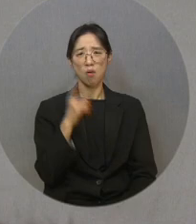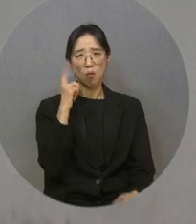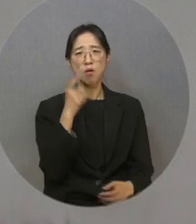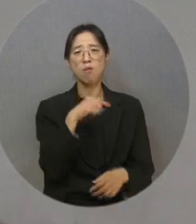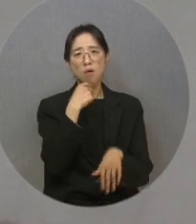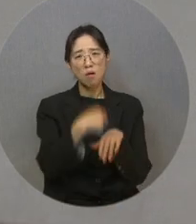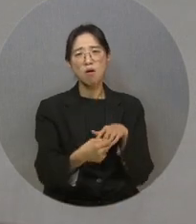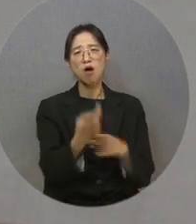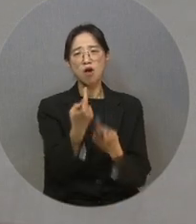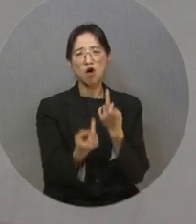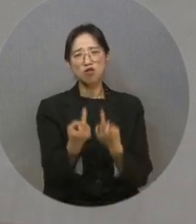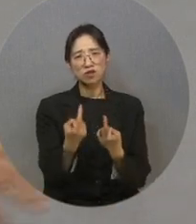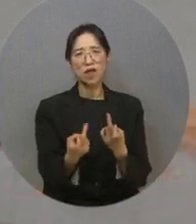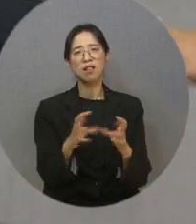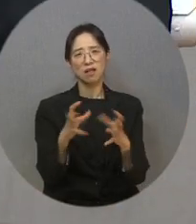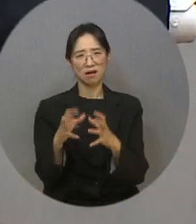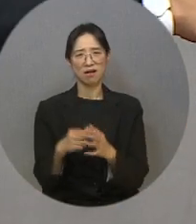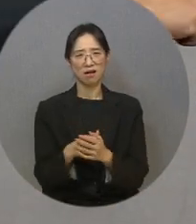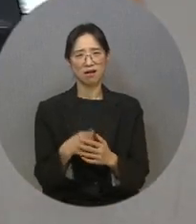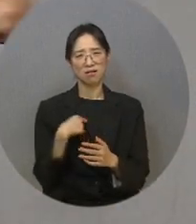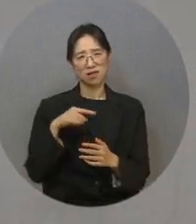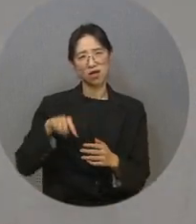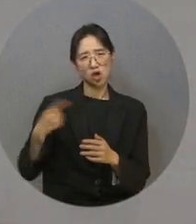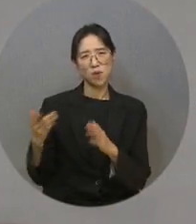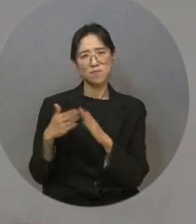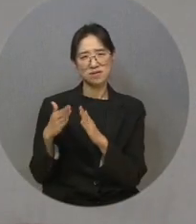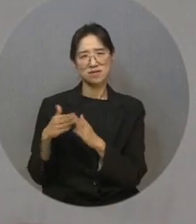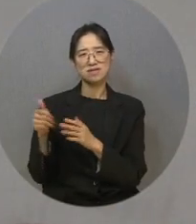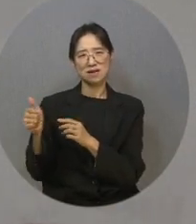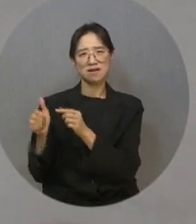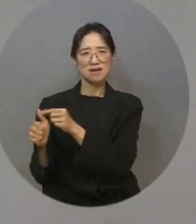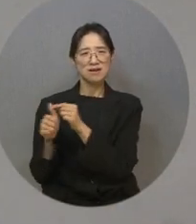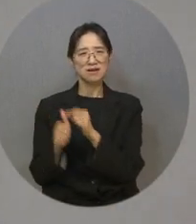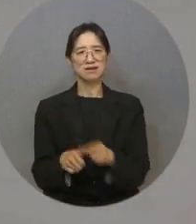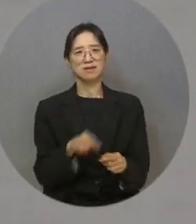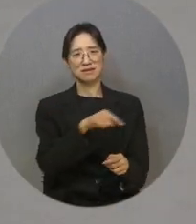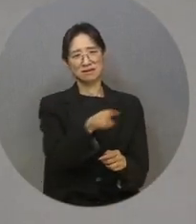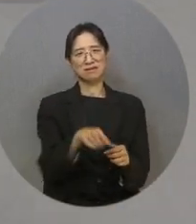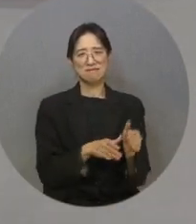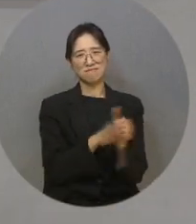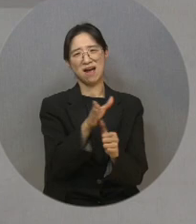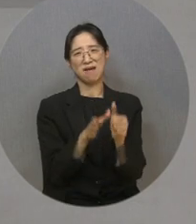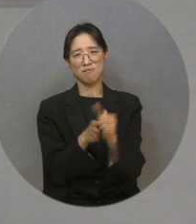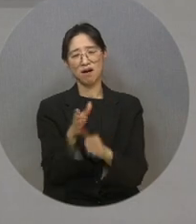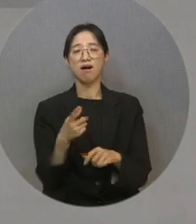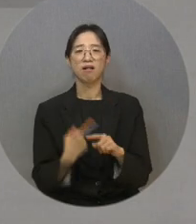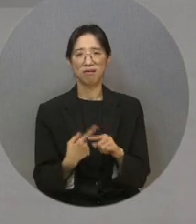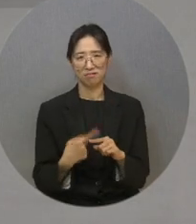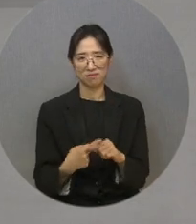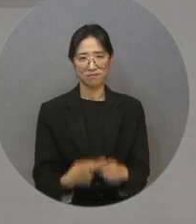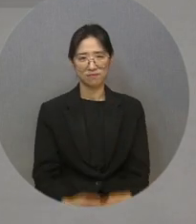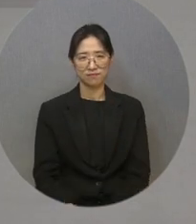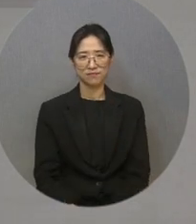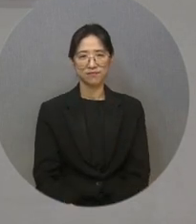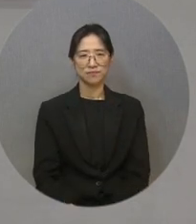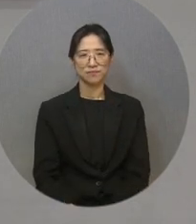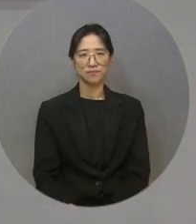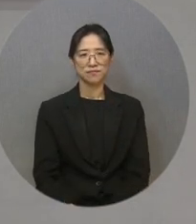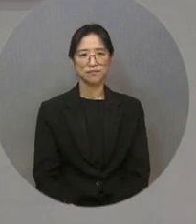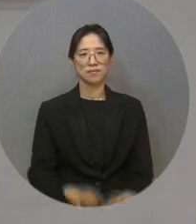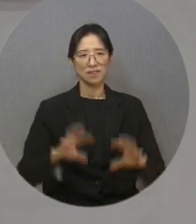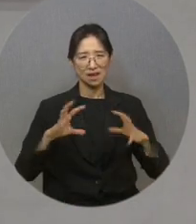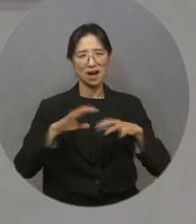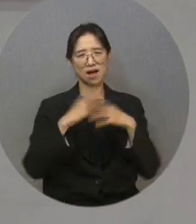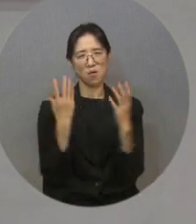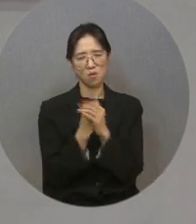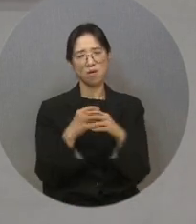형제국인데 옆 사람, 옆집 남자 끌어다가 큰형님, 작은님 다 죽인 거 아닙니까? 그리고 나라 망친